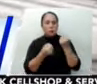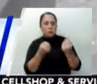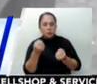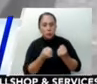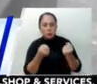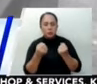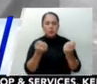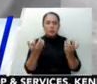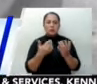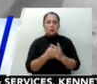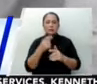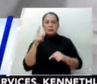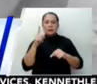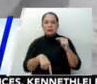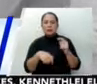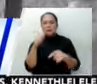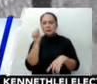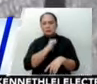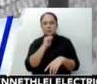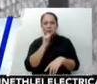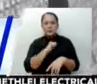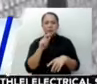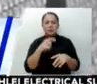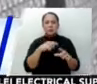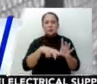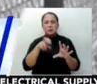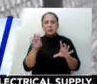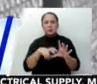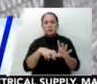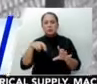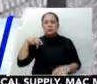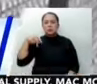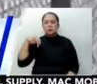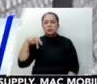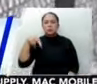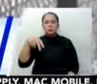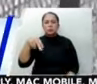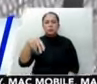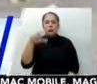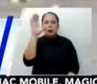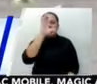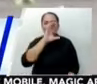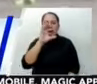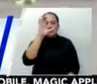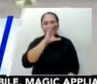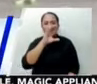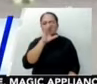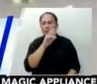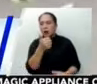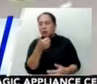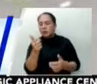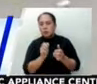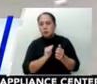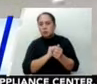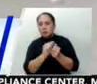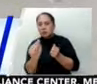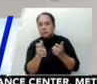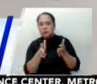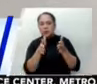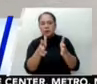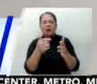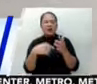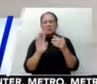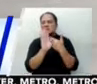hindi na nakatiis, kaya bumaba na lang para maglakad at maghanap ng madadaanan. Ang iba naman ay bumalik na lang sa kanilang